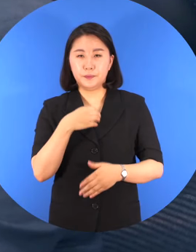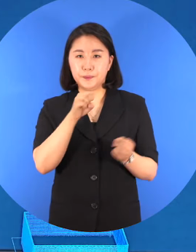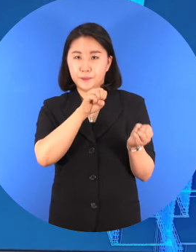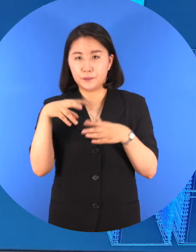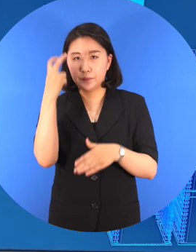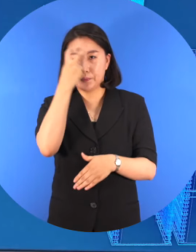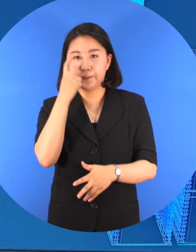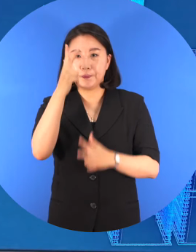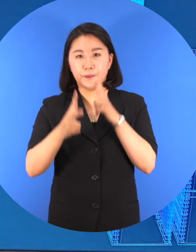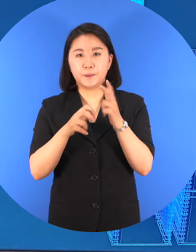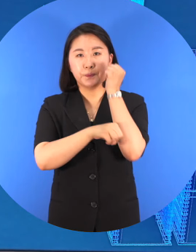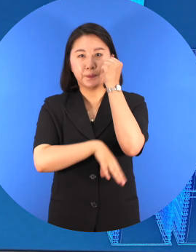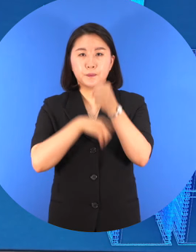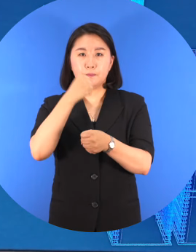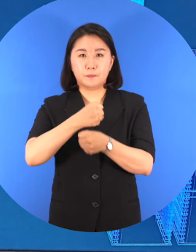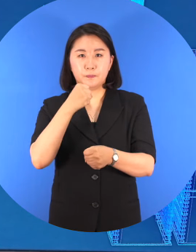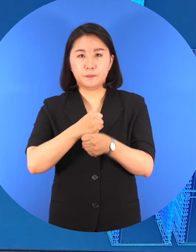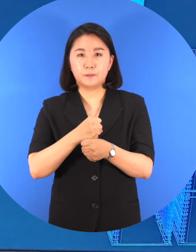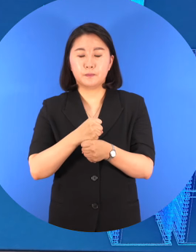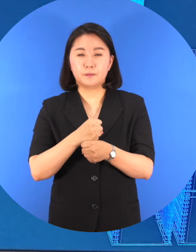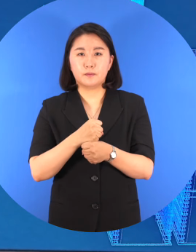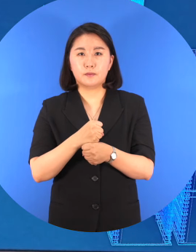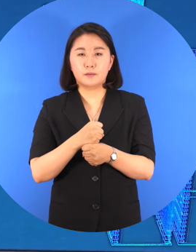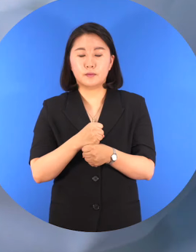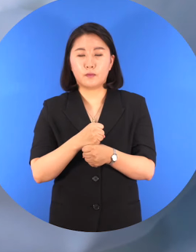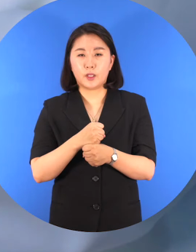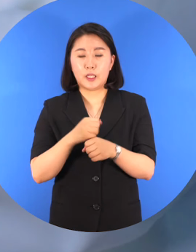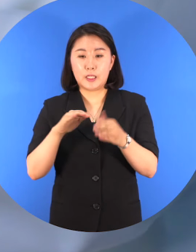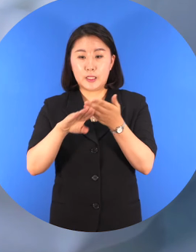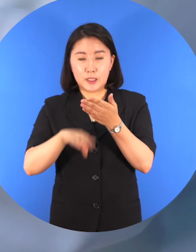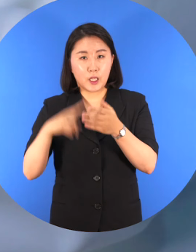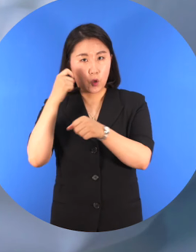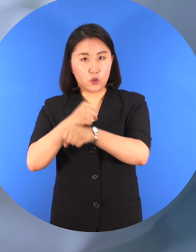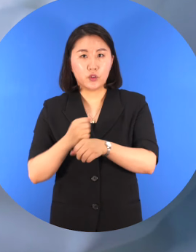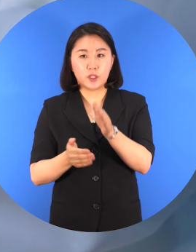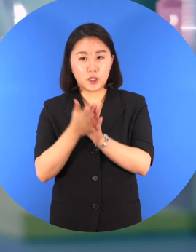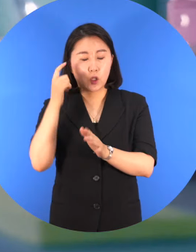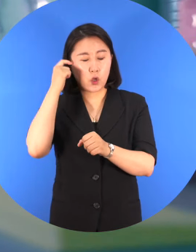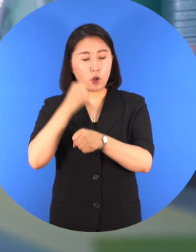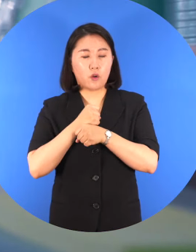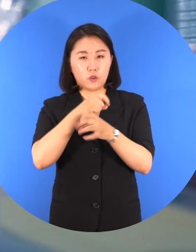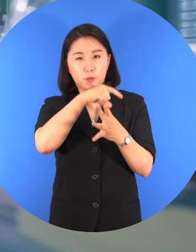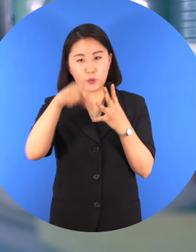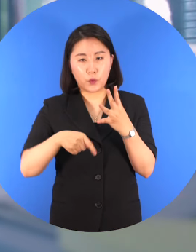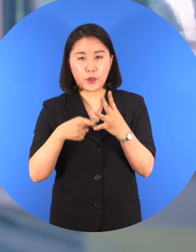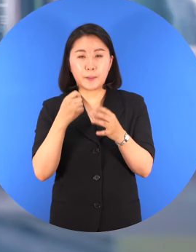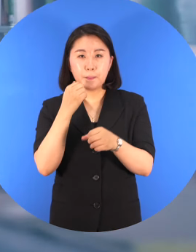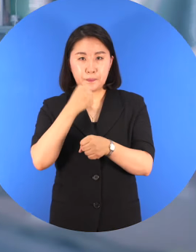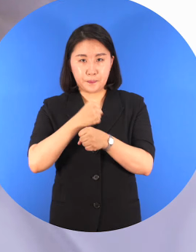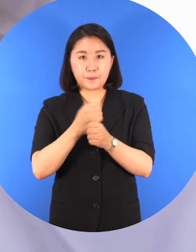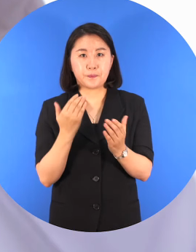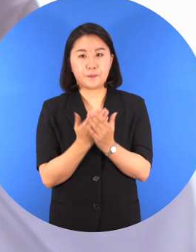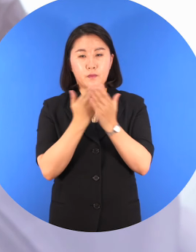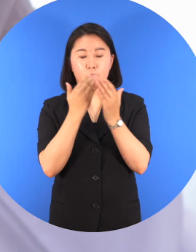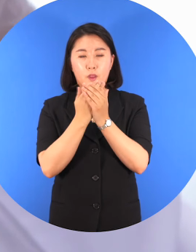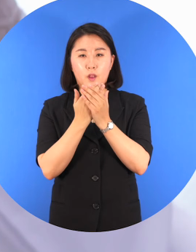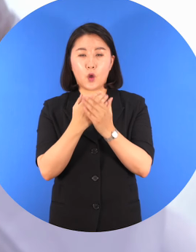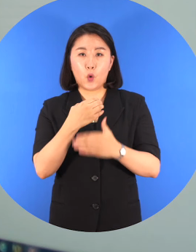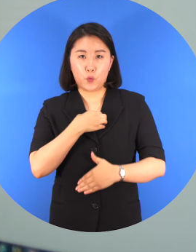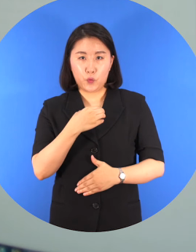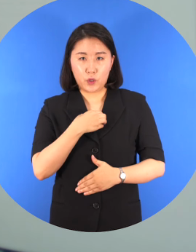방사성 폐기물 관리 사업 기반을 조성하고 지하 연구 시설 내 연구 프로그램을 개발하는 등 고준이